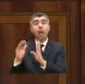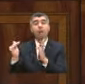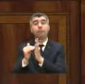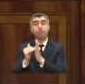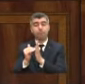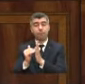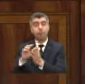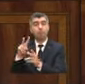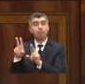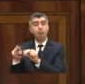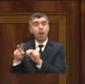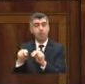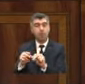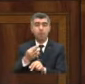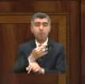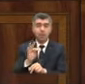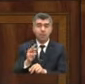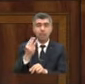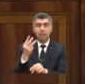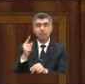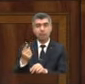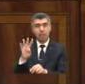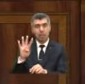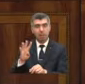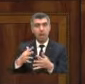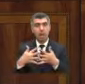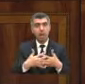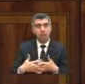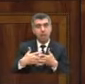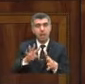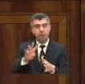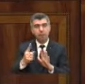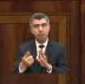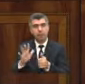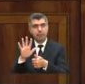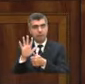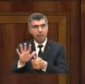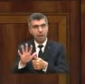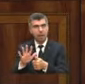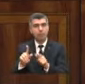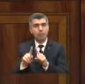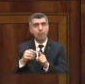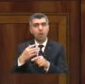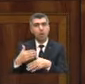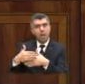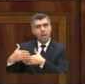مع دول أخرى. فرنسا مثلا فيها 3.4، أمريكا فيها 4.6، ودول الجوار عندها أكثر منا